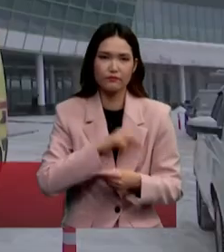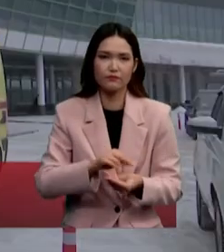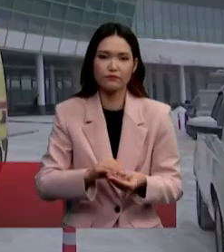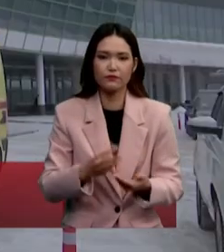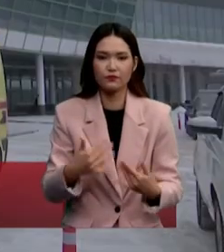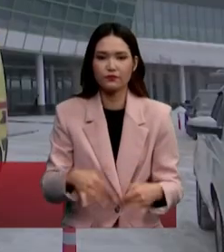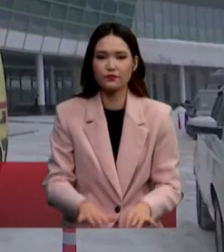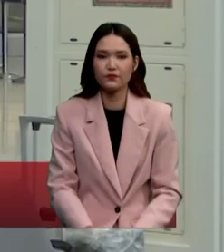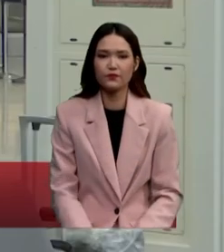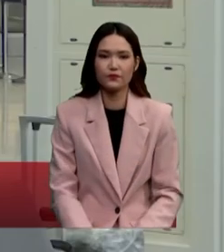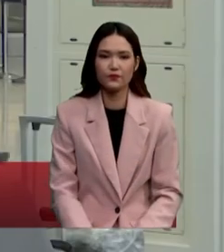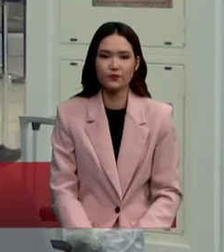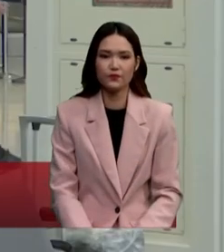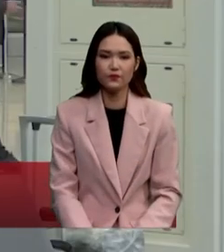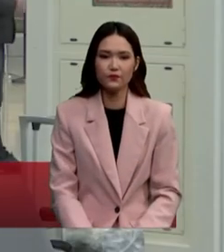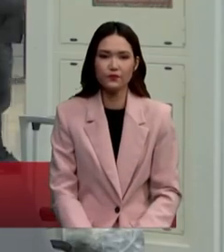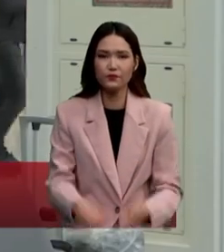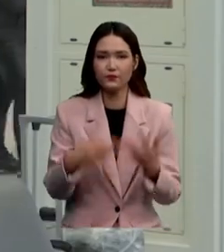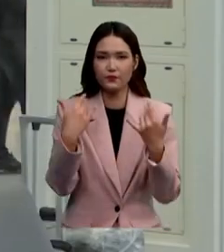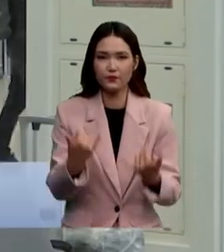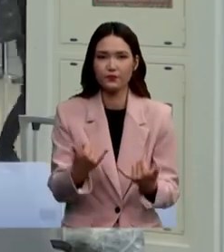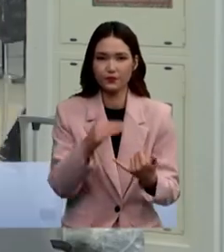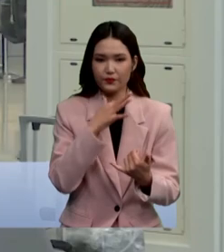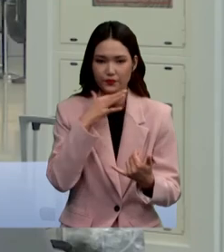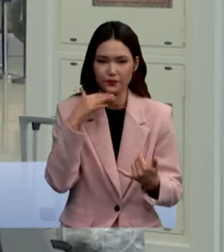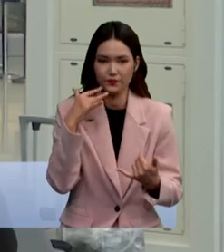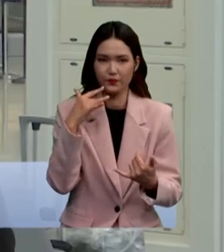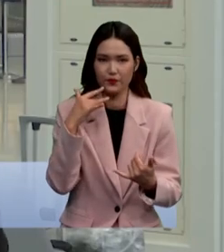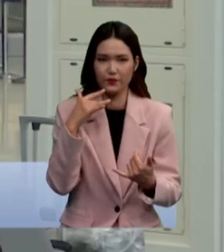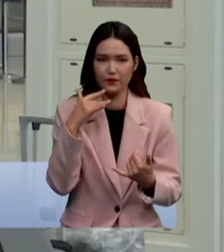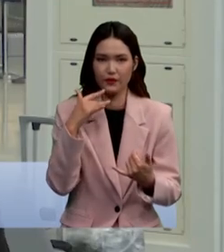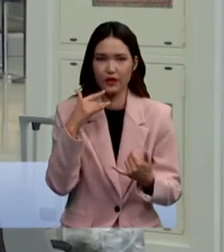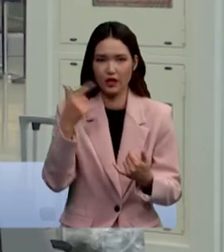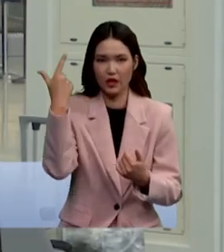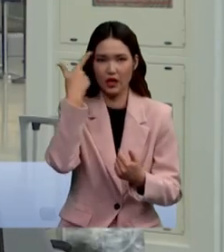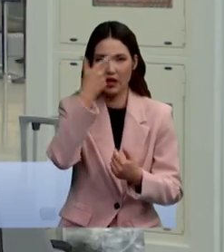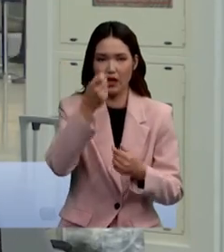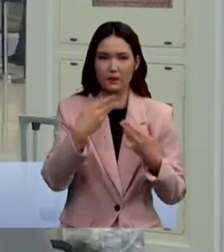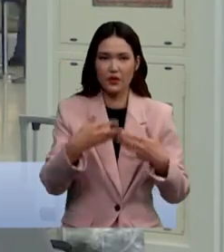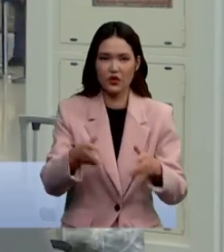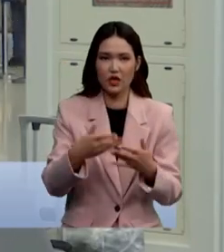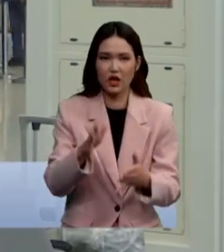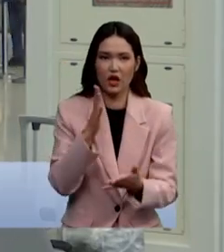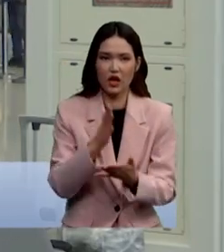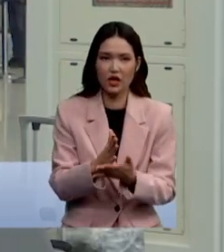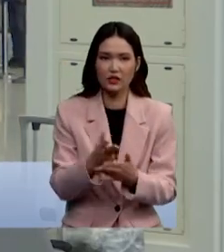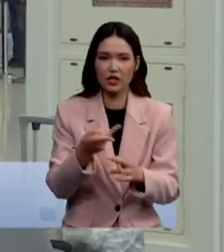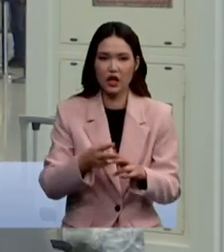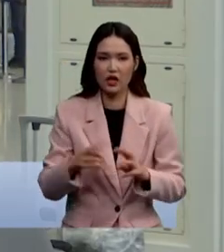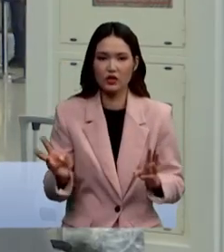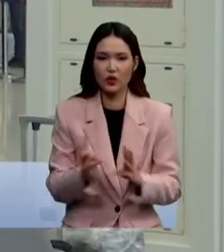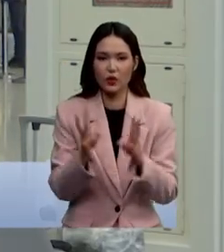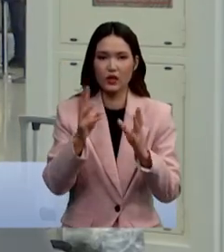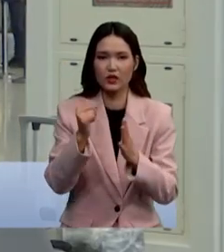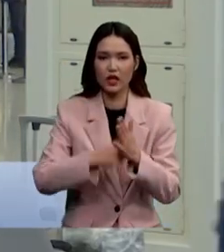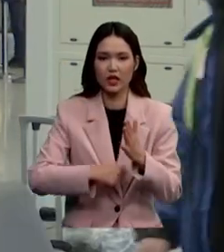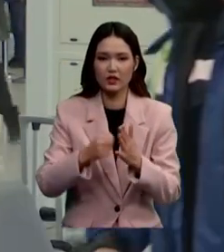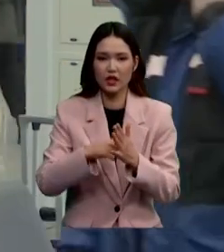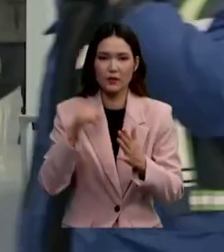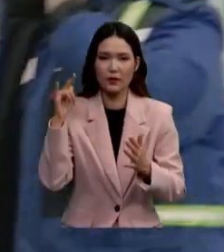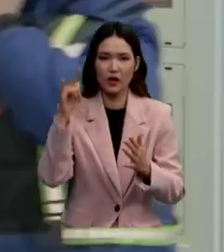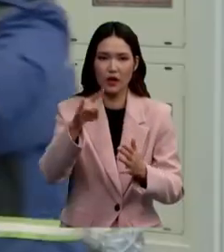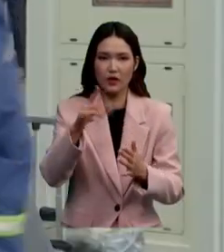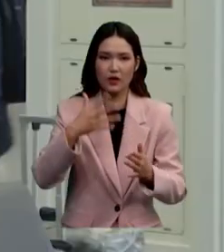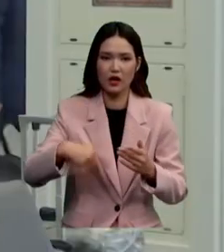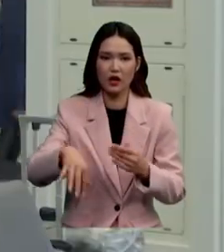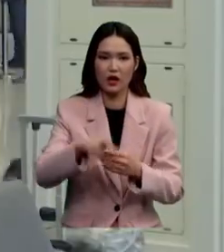возобновилась. Қазір көп жаңағы ақпарат шығып жатыр. Осы өрттің салдарынан әуежайдың